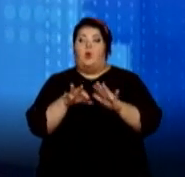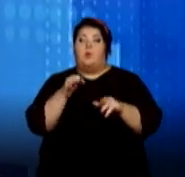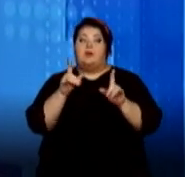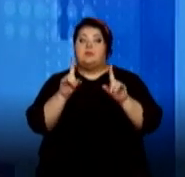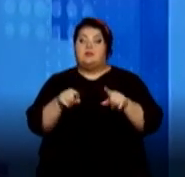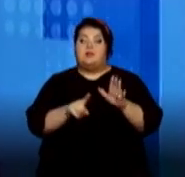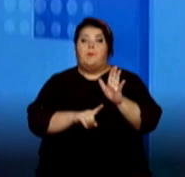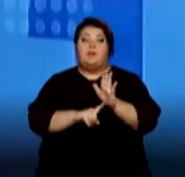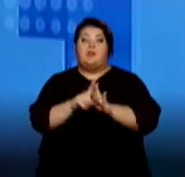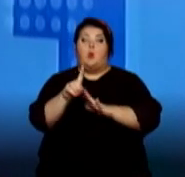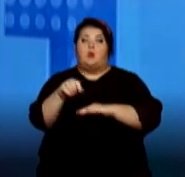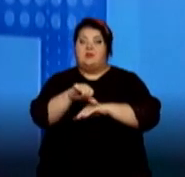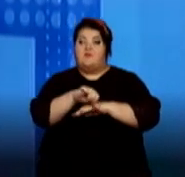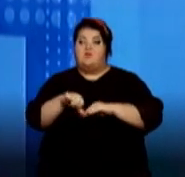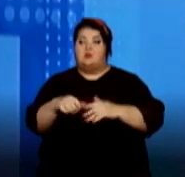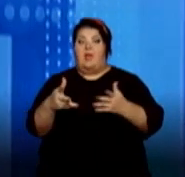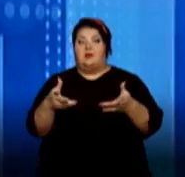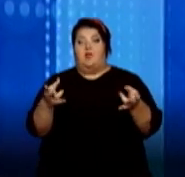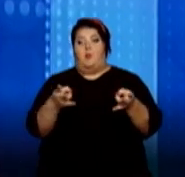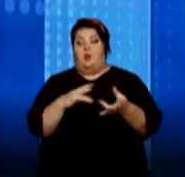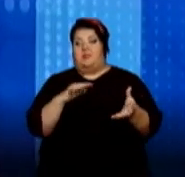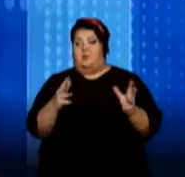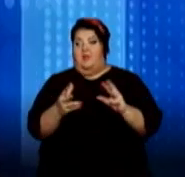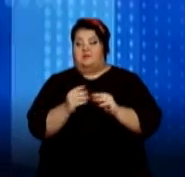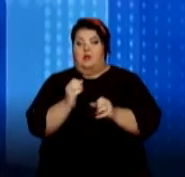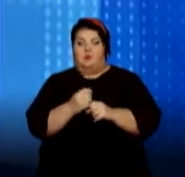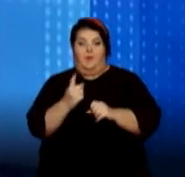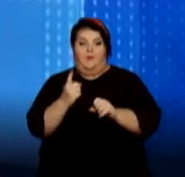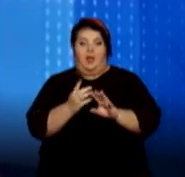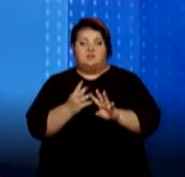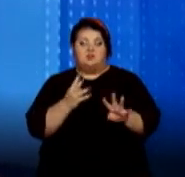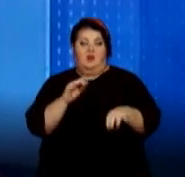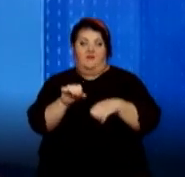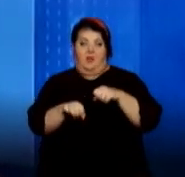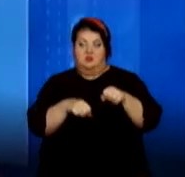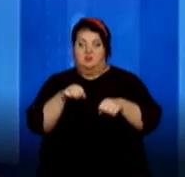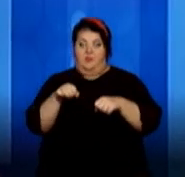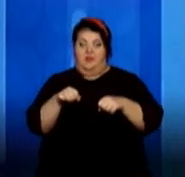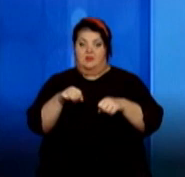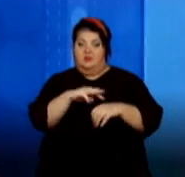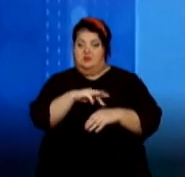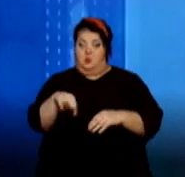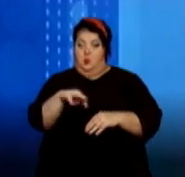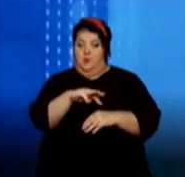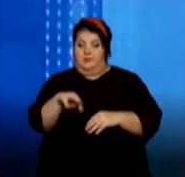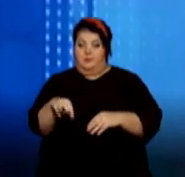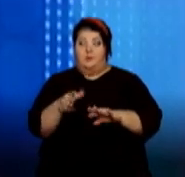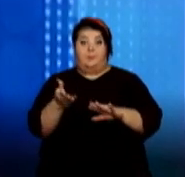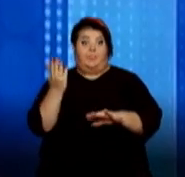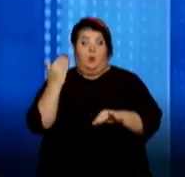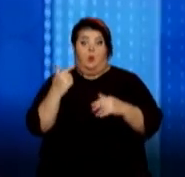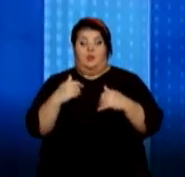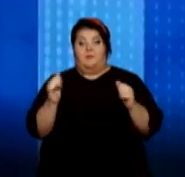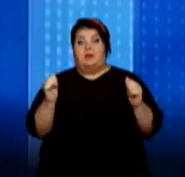пілотні вулиці, на яких потрібно взагалі зробити першочергово велосипедні смуги. Ми тоді